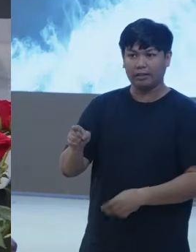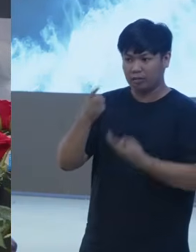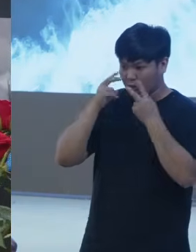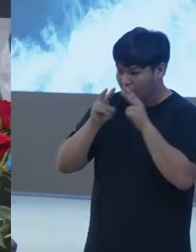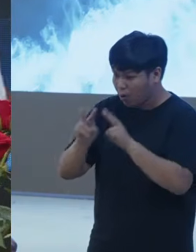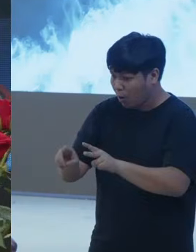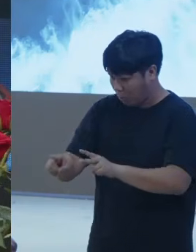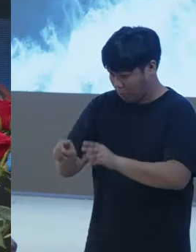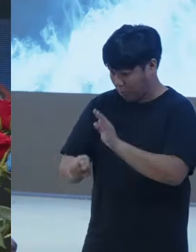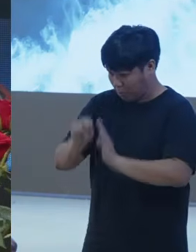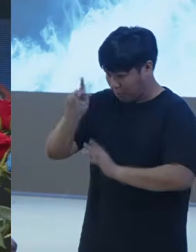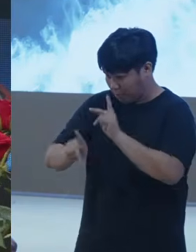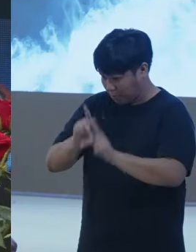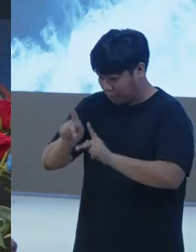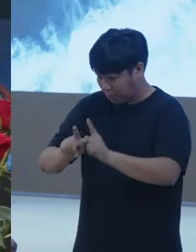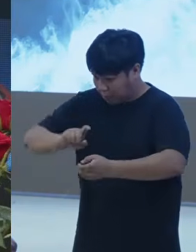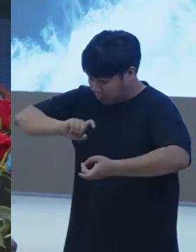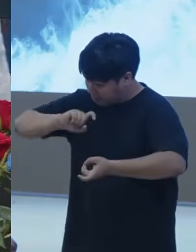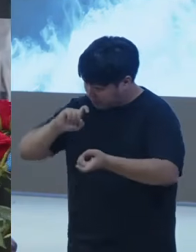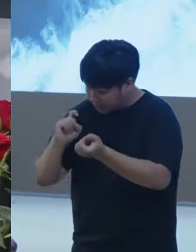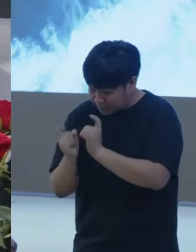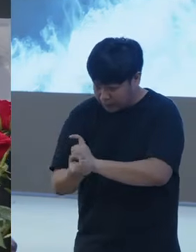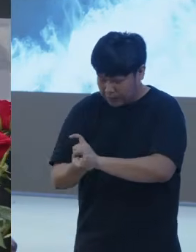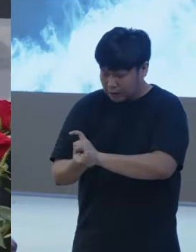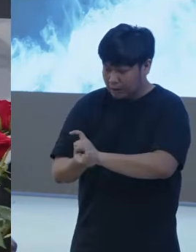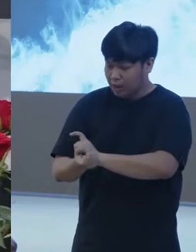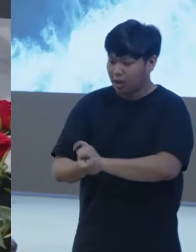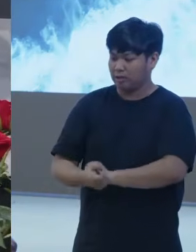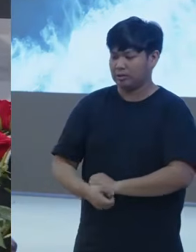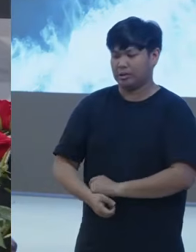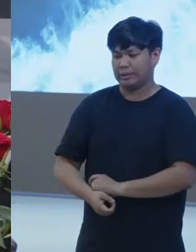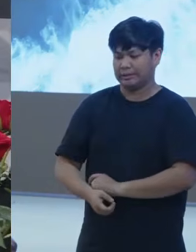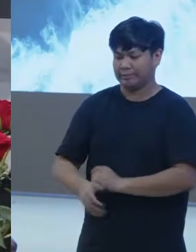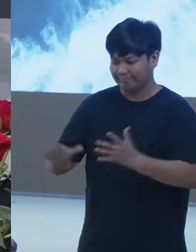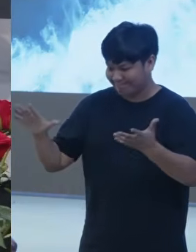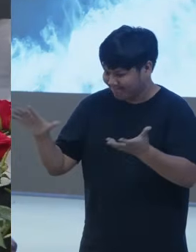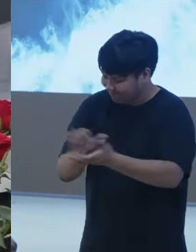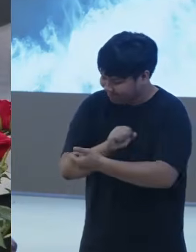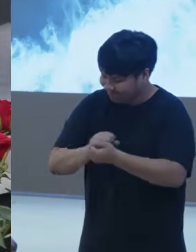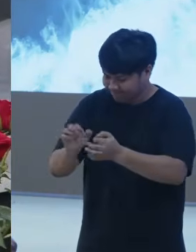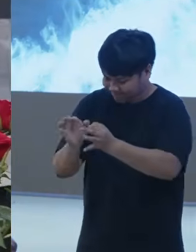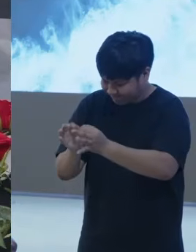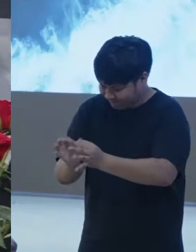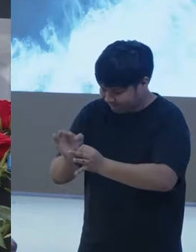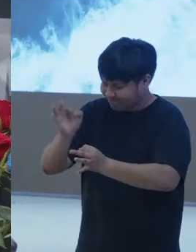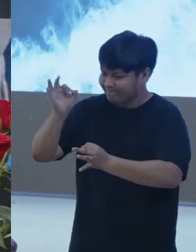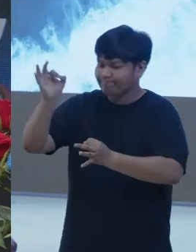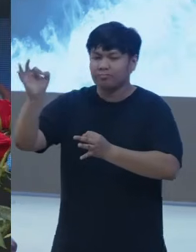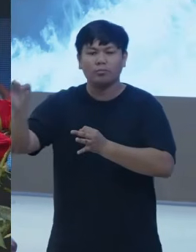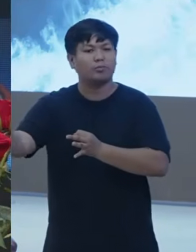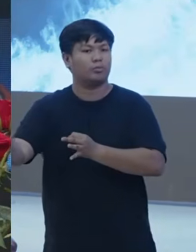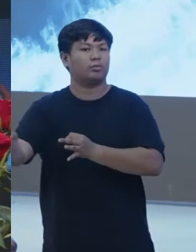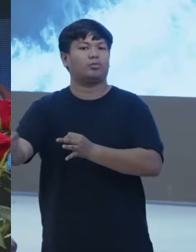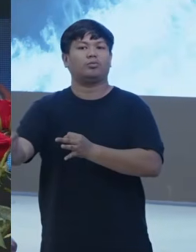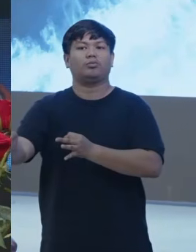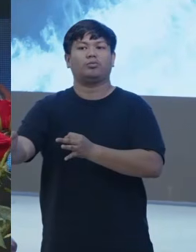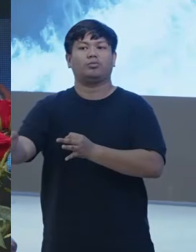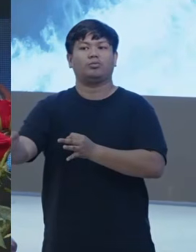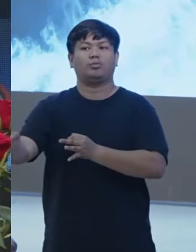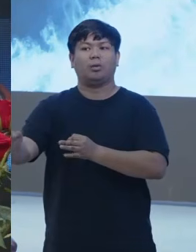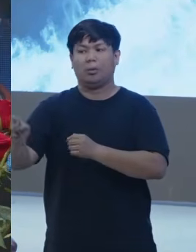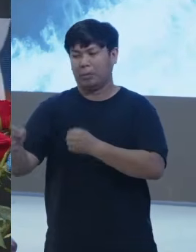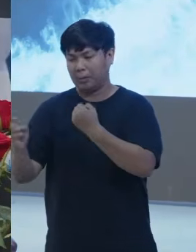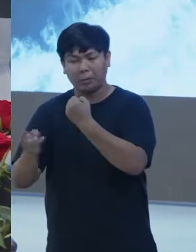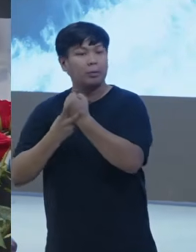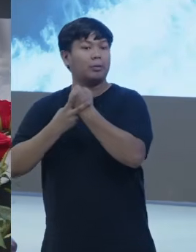ang binabalak niyang kaparusahan at kapahamakan para sa Nineveh. Ang